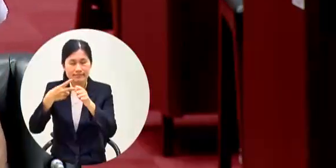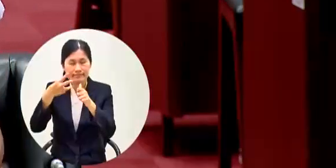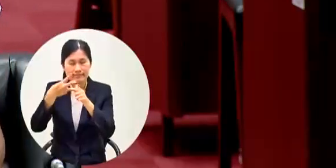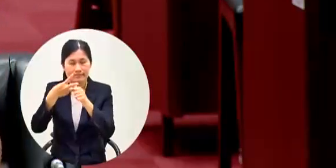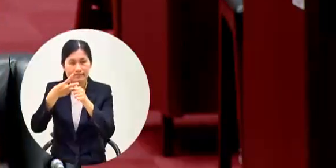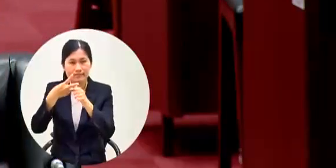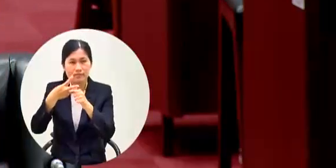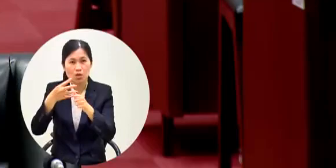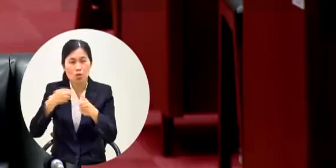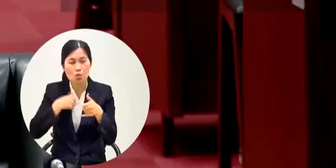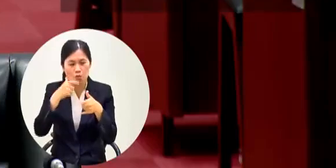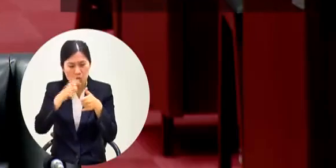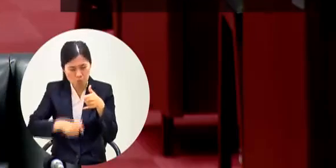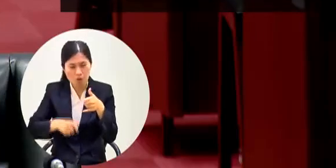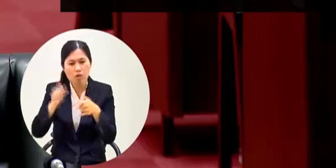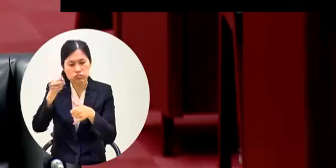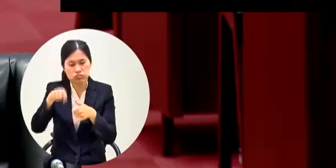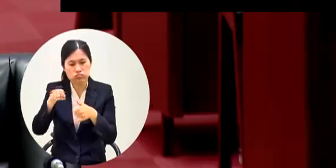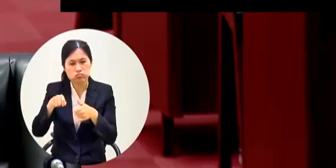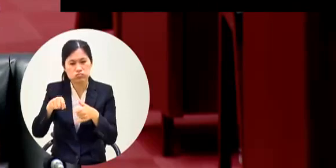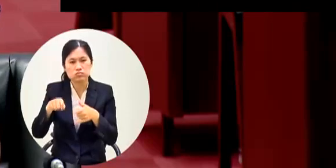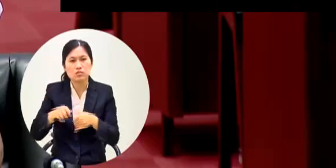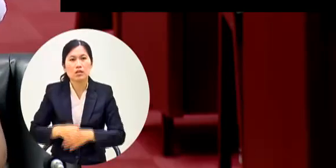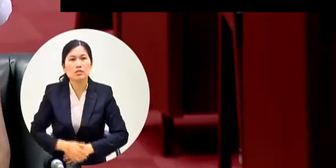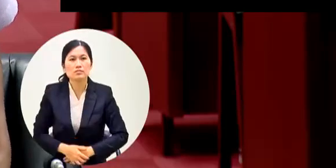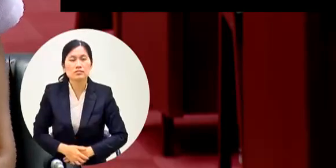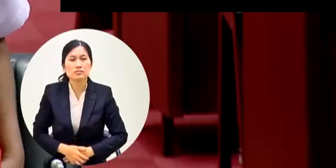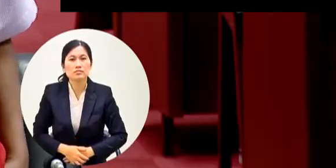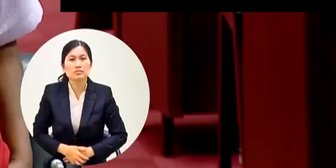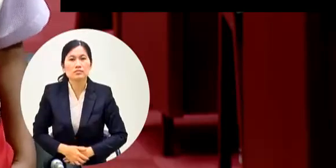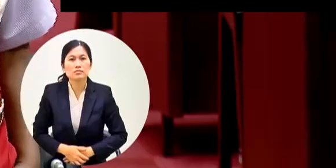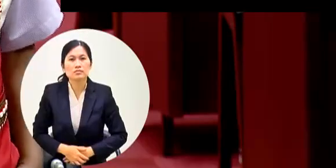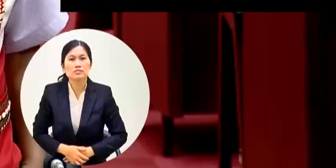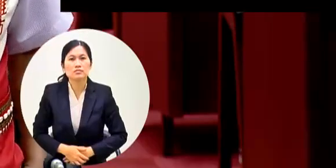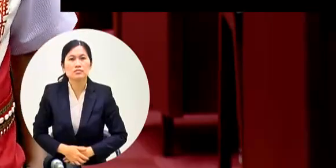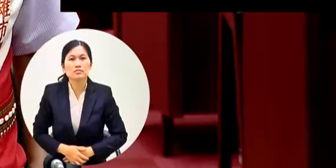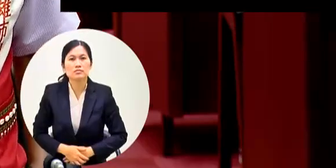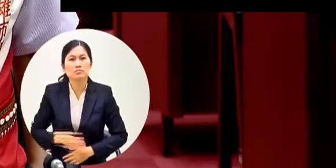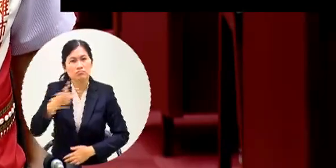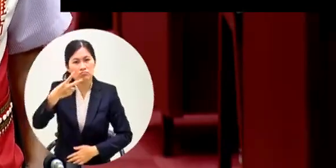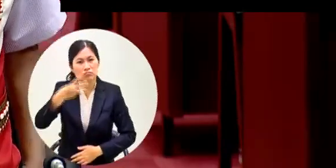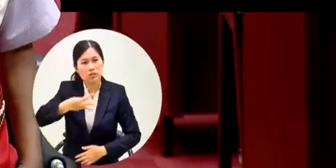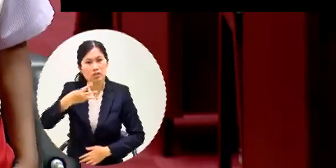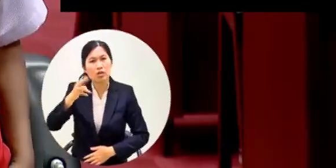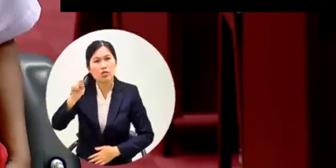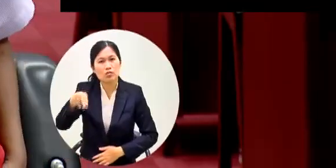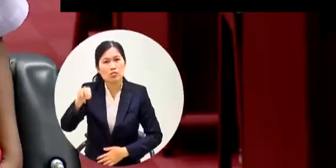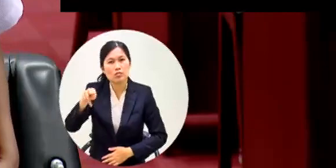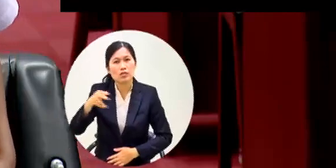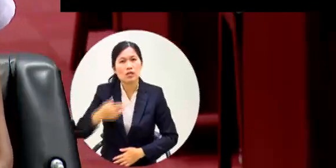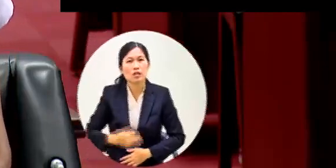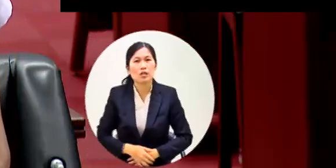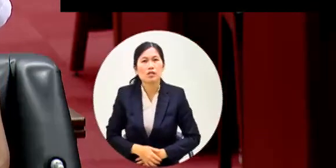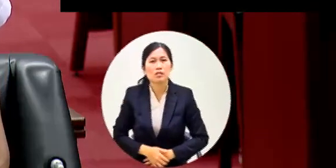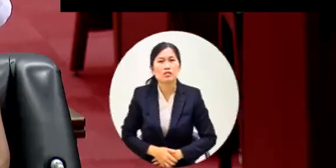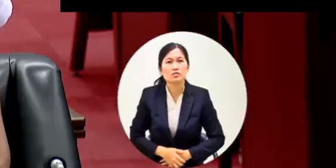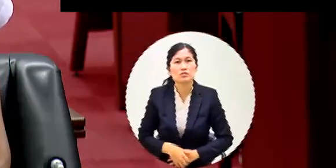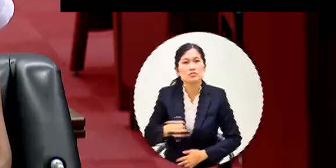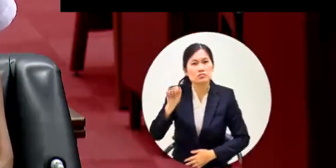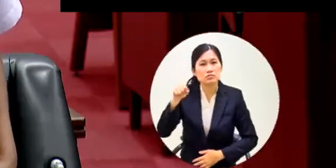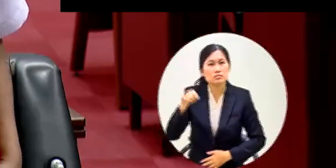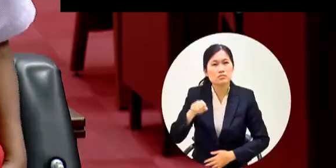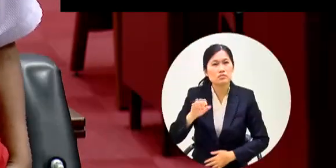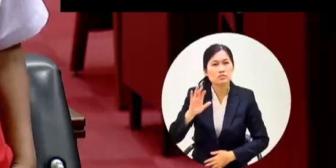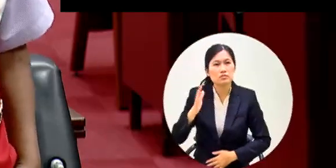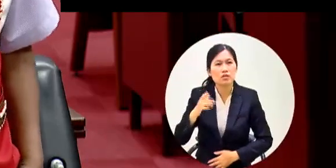决。那以上就是向赖议员进行报告，谢谢。 好，允许你请坐。第二点、第三点，